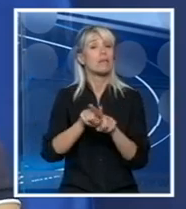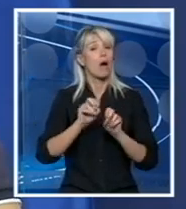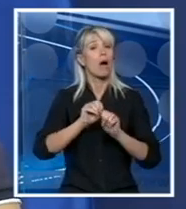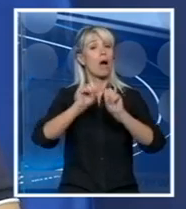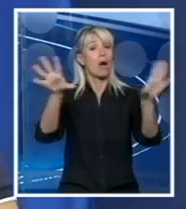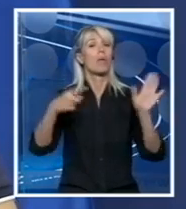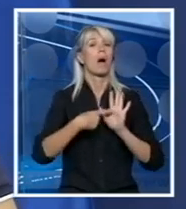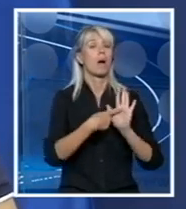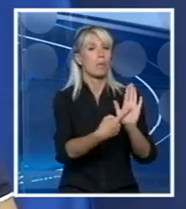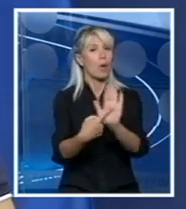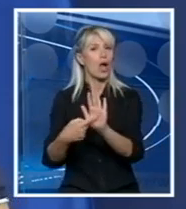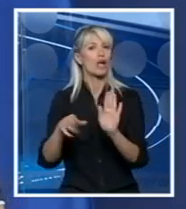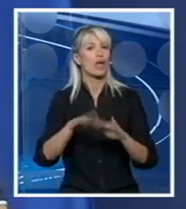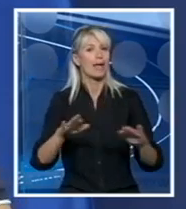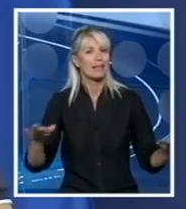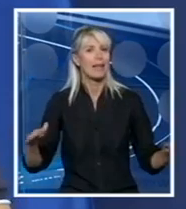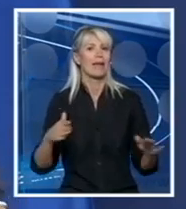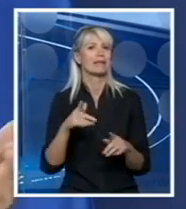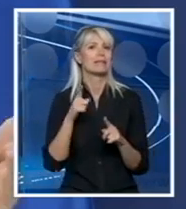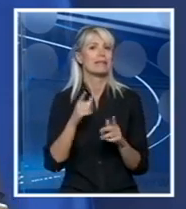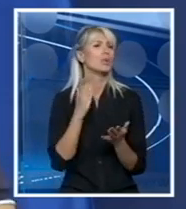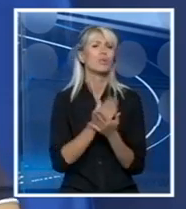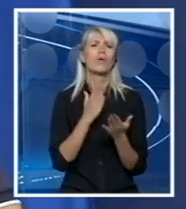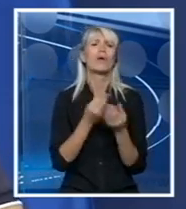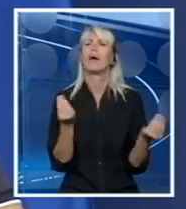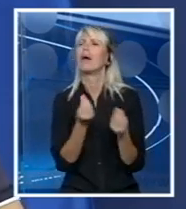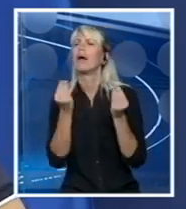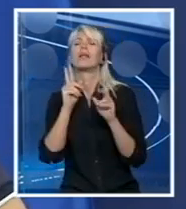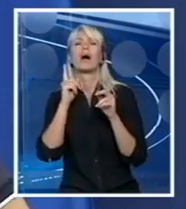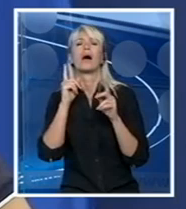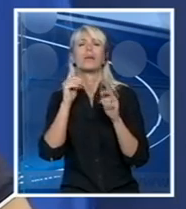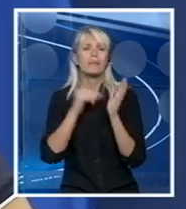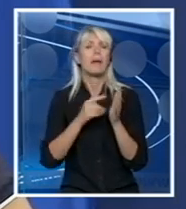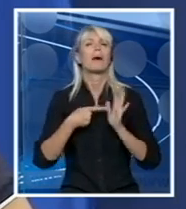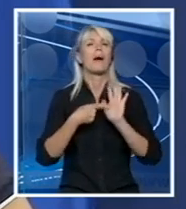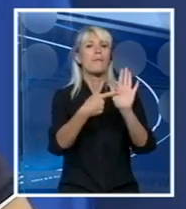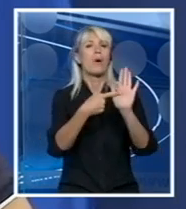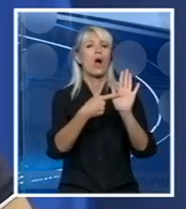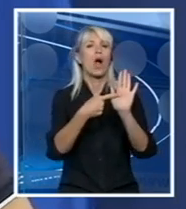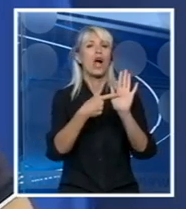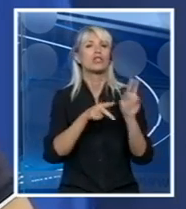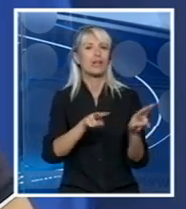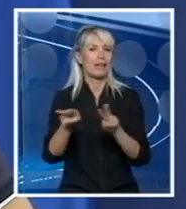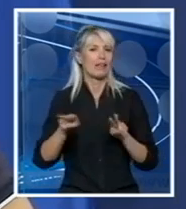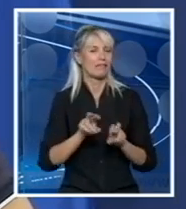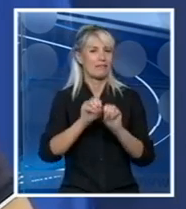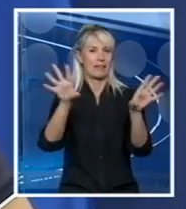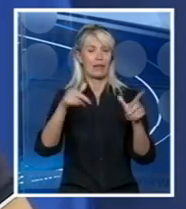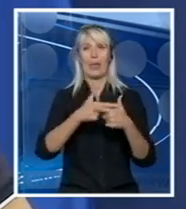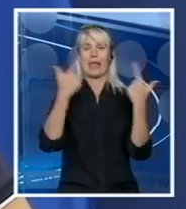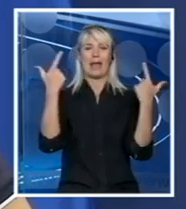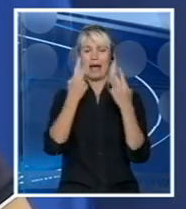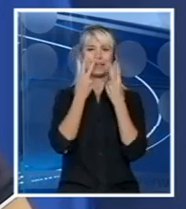gde god je moguće kroz video priloge staviti da može da se prati. Dakle, ovde